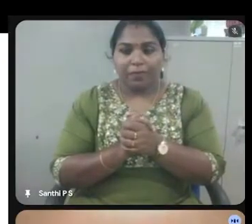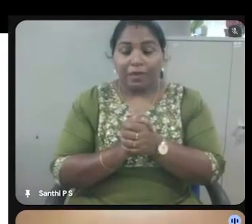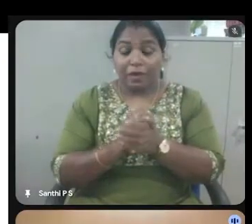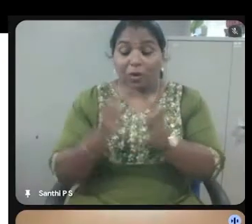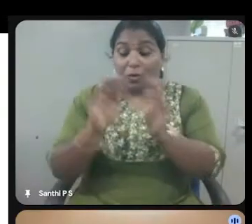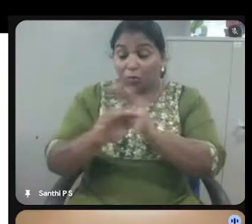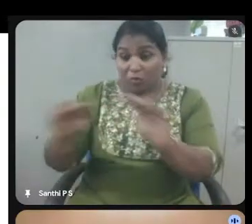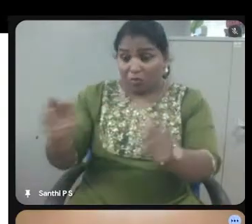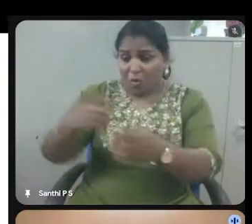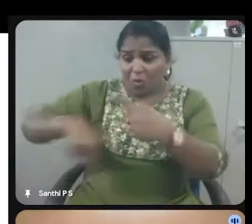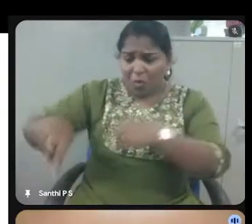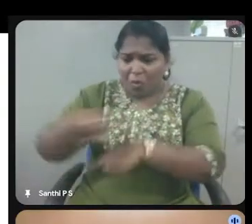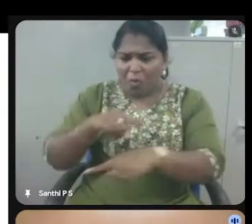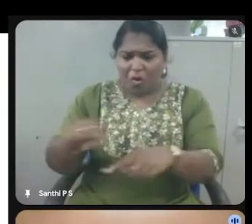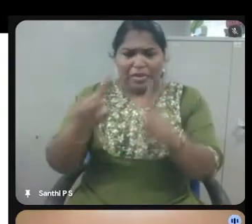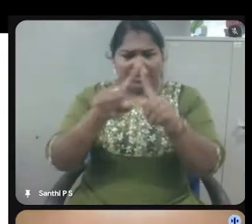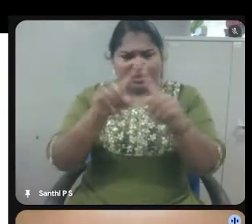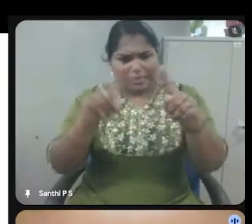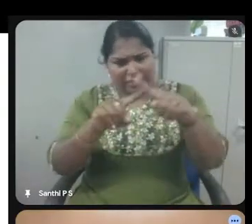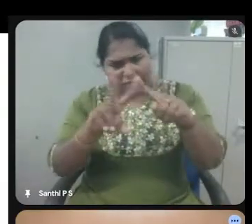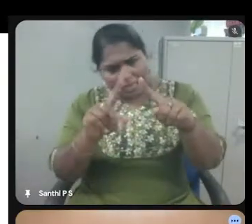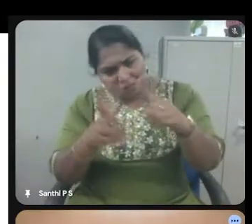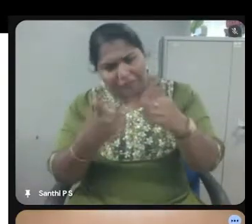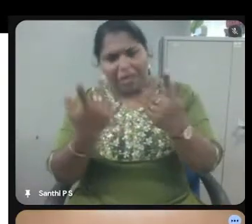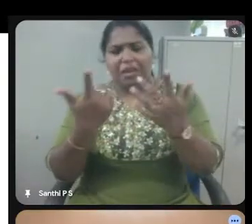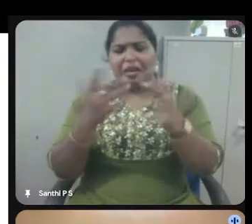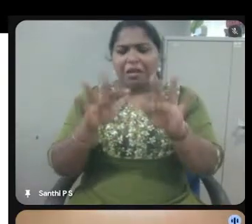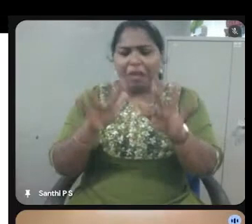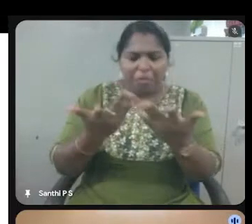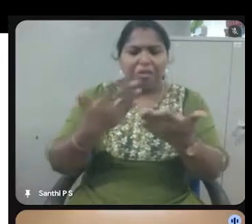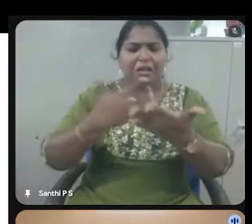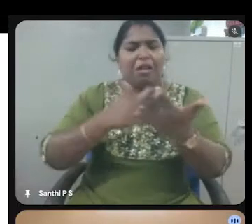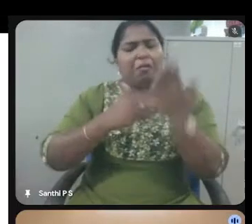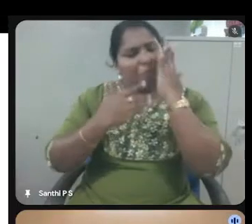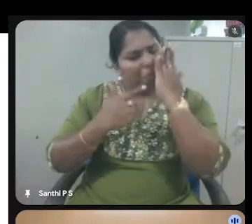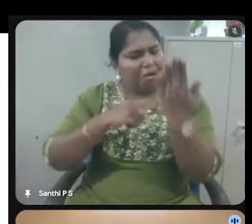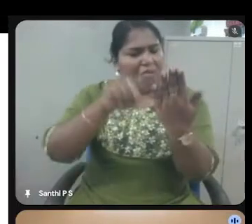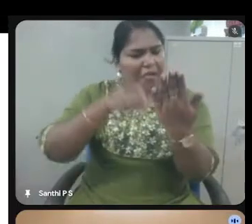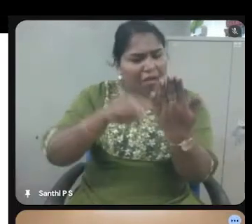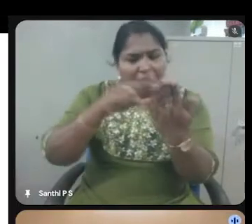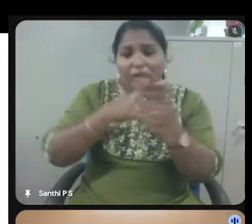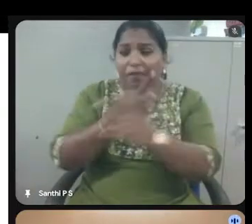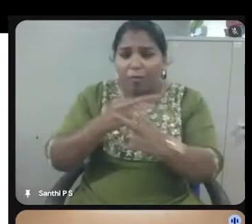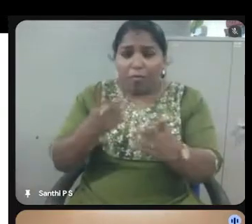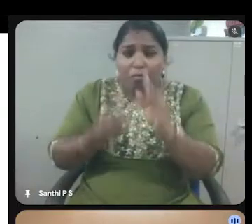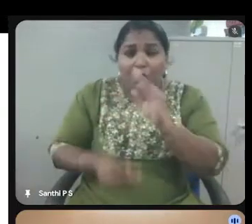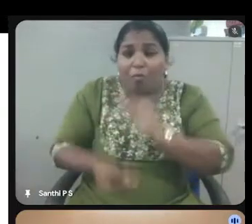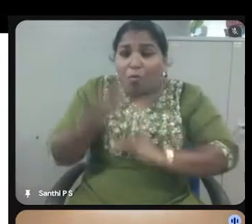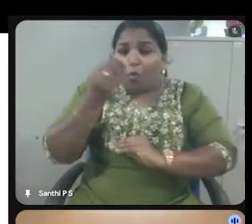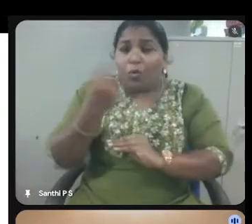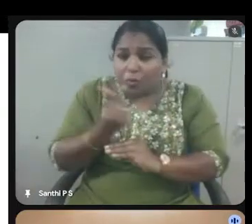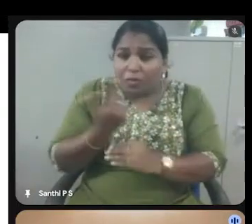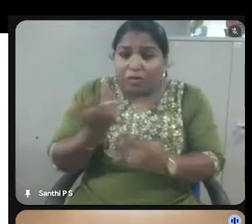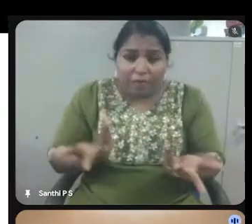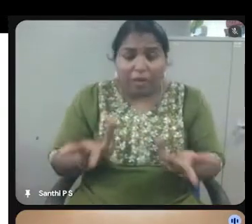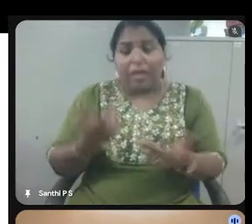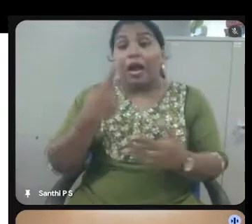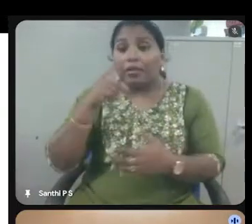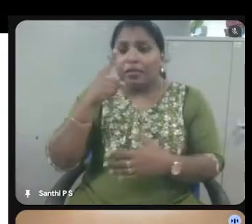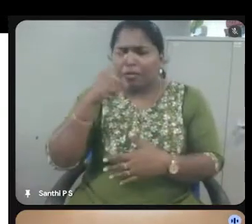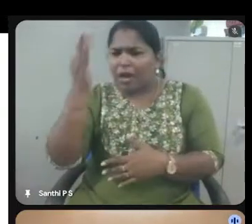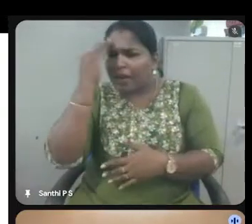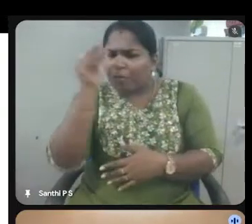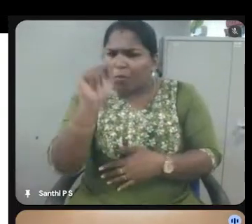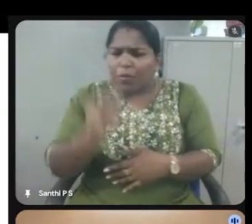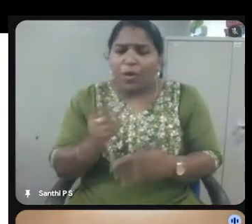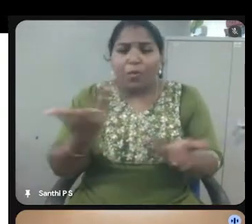കുട്ടികളുടെ സ്ക്രീൻ സമയം രക്ഷിതാക്കൾ അറിയേണ്ടത്. ഇന്നത്തെ ഈ ഡിജിറ്റൽ ലോകത്തിൽ സ്ക്രീൻ എന്ന് പറയുന്നത് നമ്മുടെ ദൈനംദിന